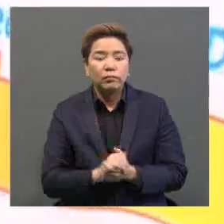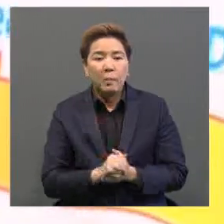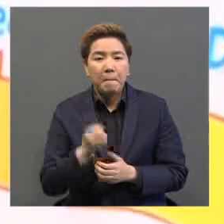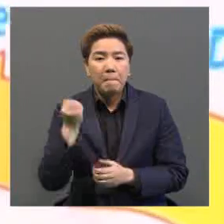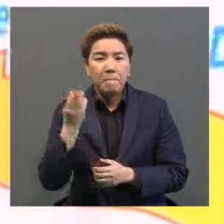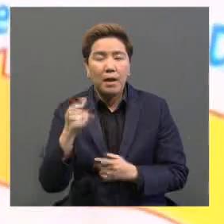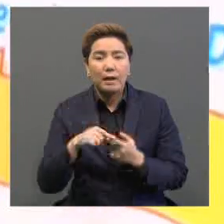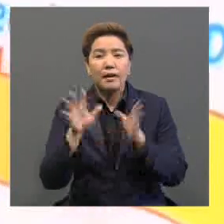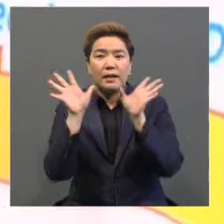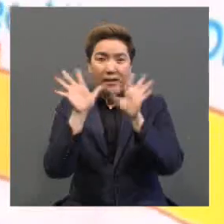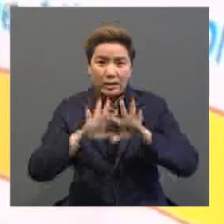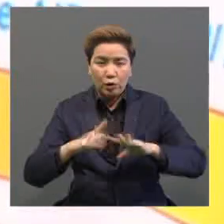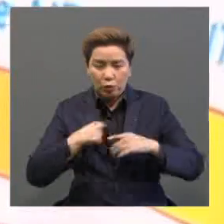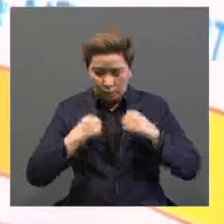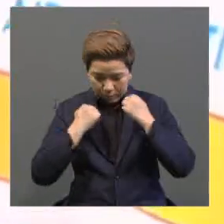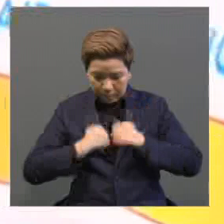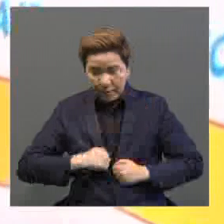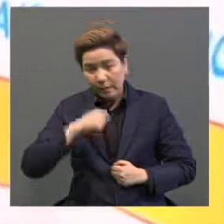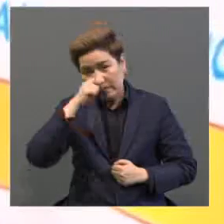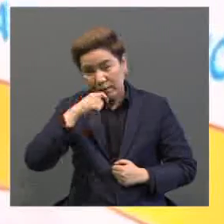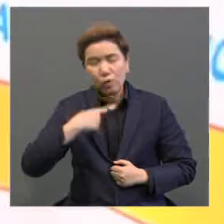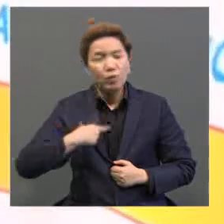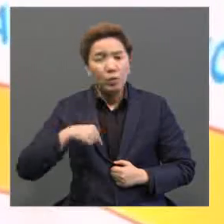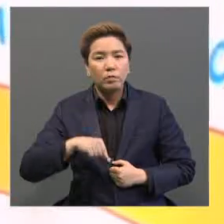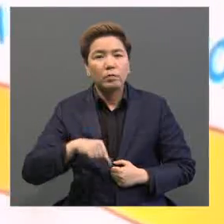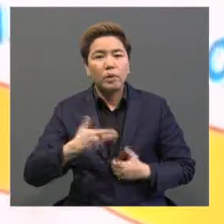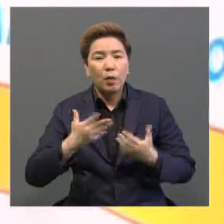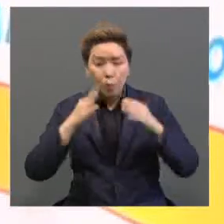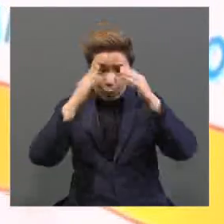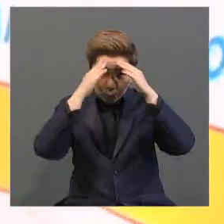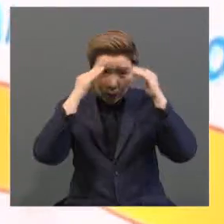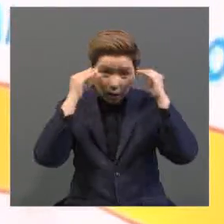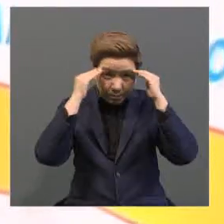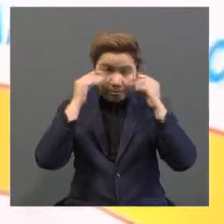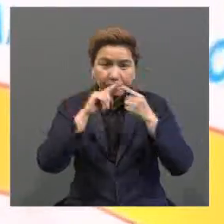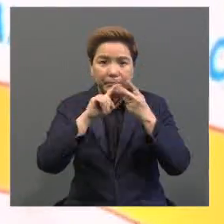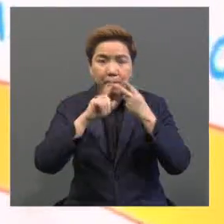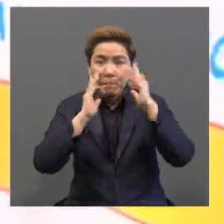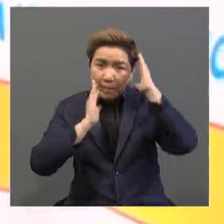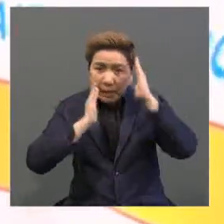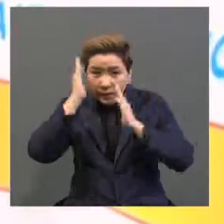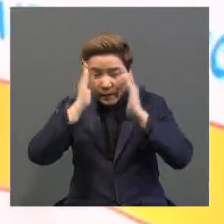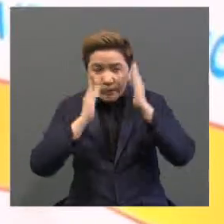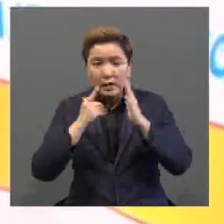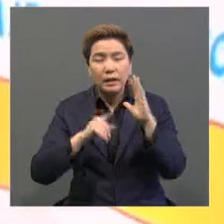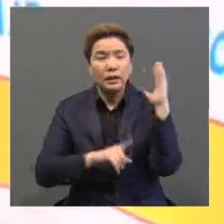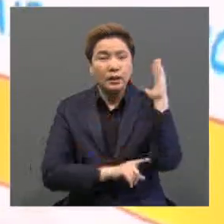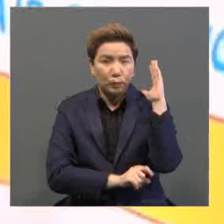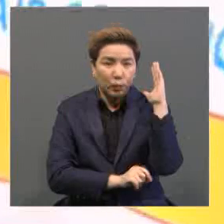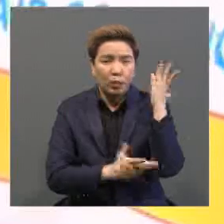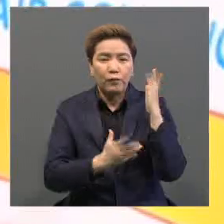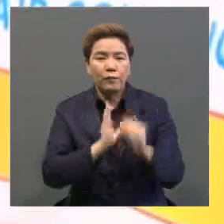ส่วนใหญ่จะเป็นอาเซียนที่เขาชอบแต่งชุดไทยบ้านเราก็จะเป็นเวียดนามมาเลเซียสิงคโปร์